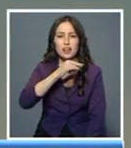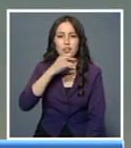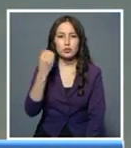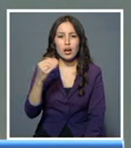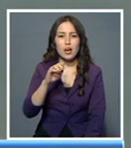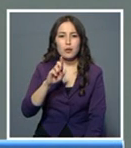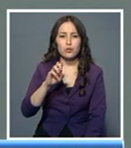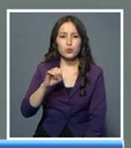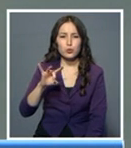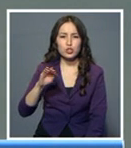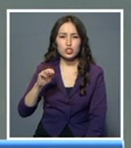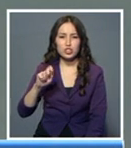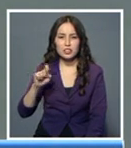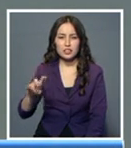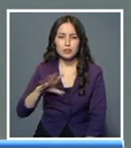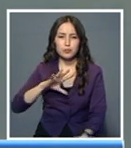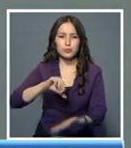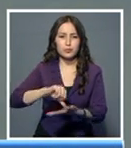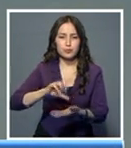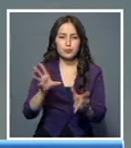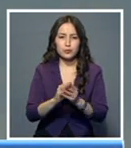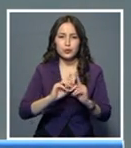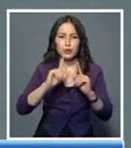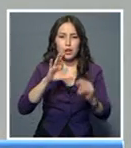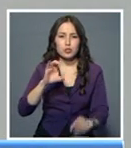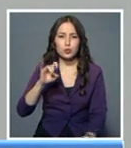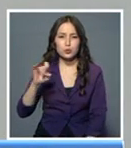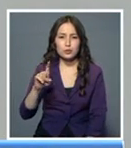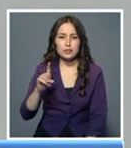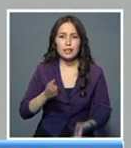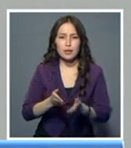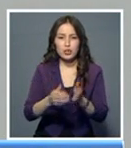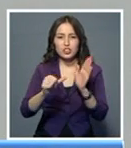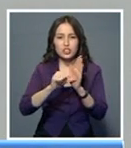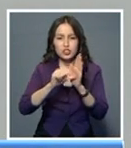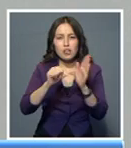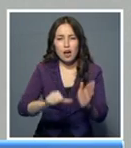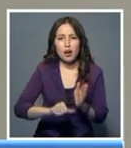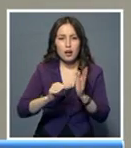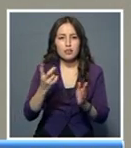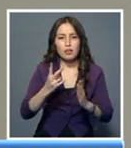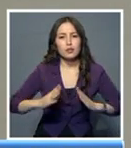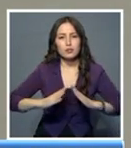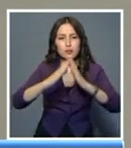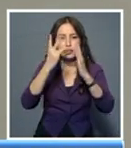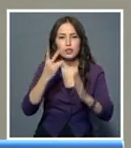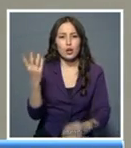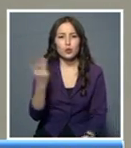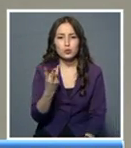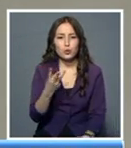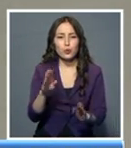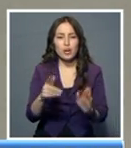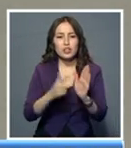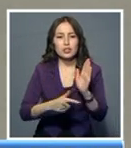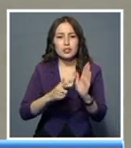Федор Юрчихин. Бұл экипажды орбиталық бекетке Союз кемесі 6 сағатта жеткізу керек, ал кеме бортындағы үшінші орынға 70 келі